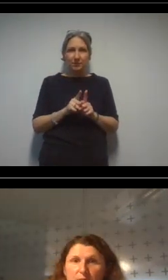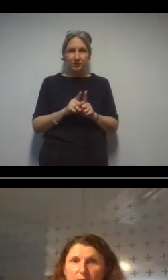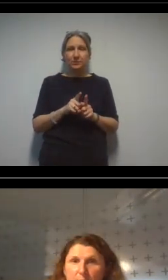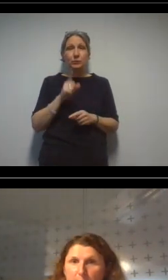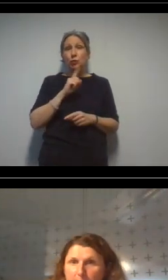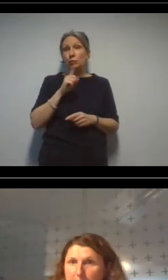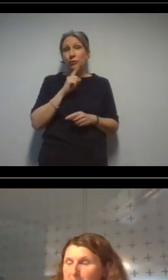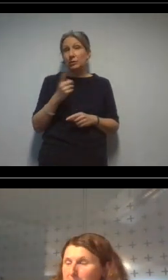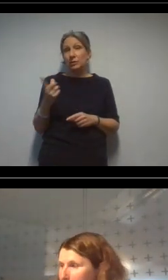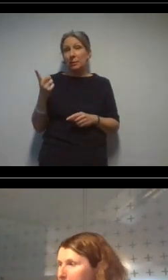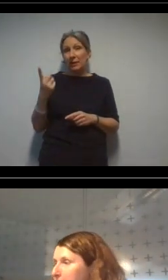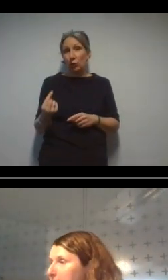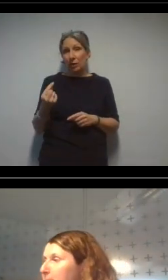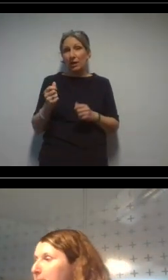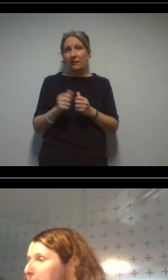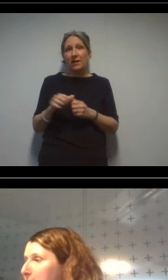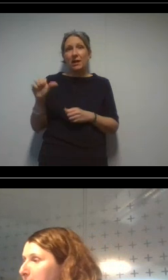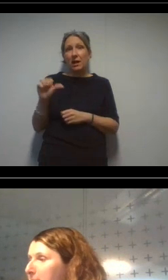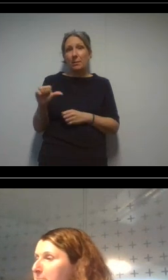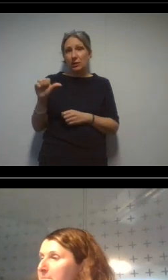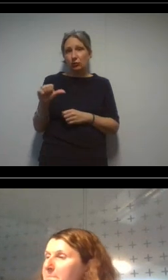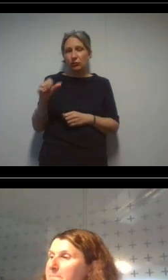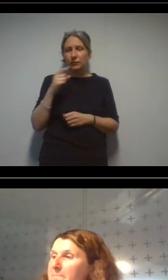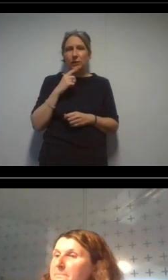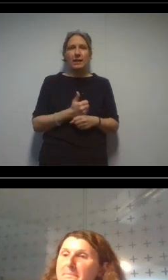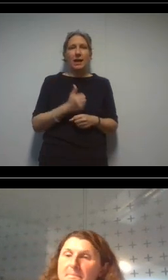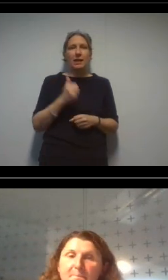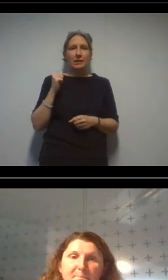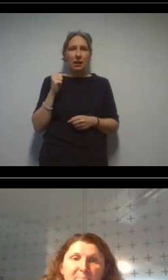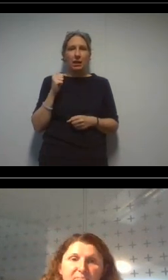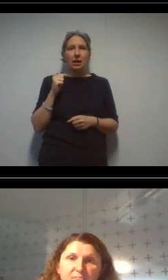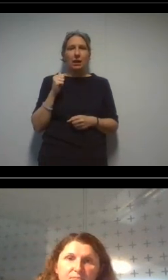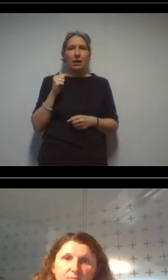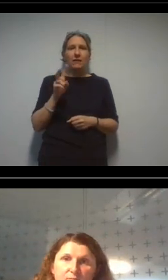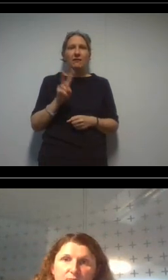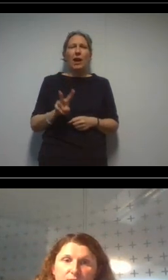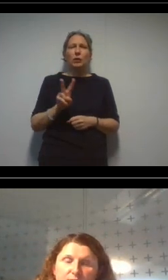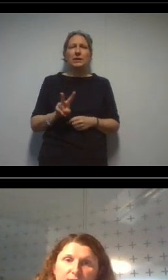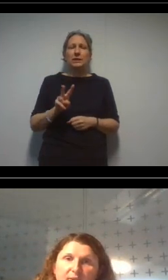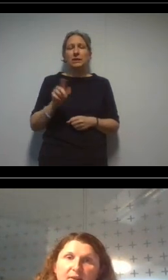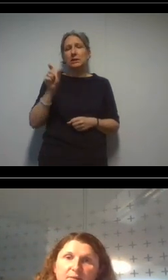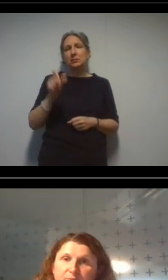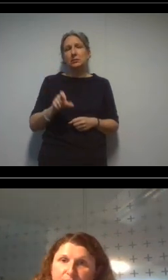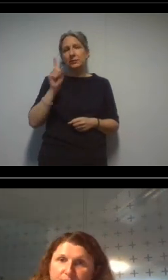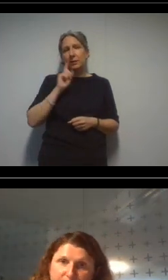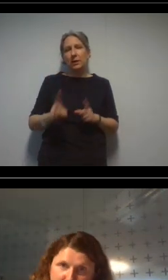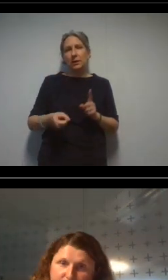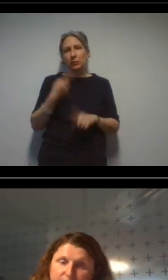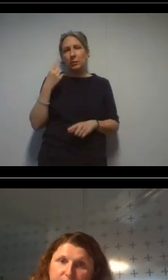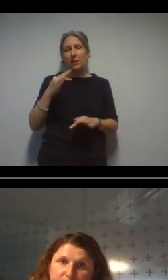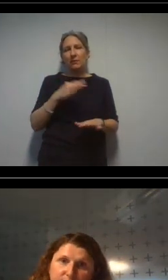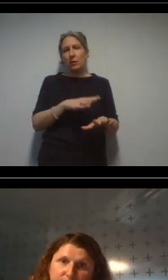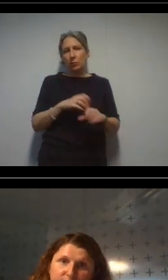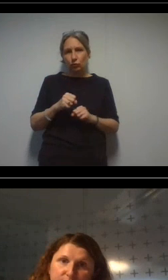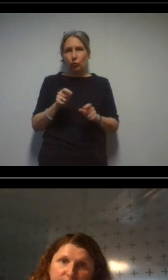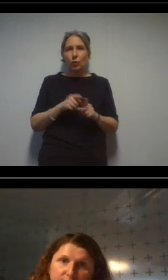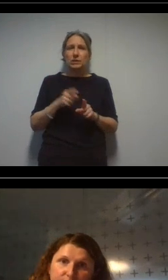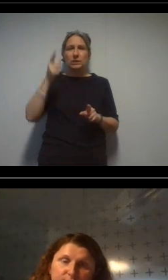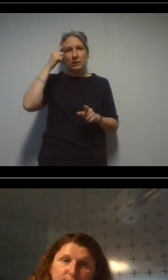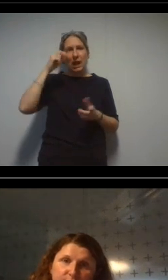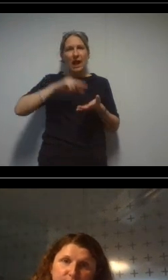partenaire d'Arpège. L'année dernière, c'était Valentine, une recruteuse, et Imane, une ingénieure front-end qui